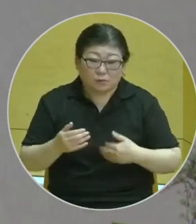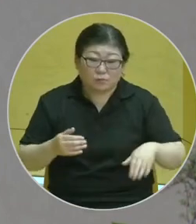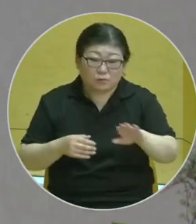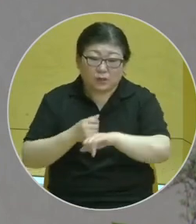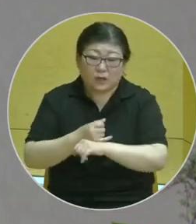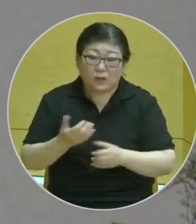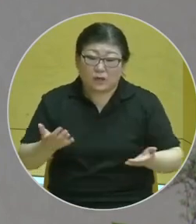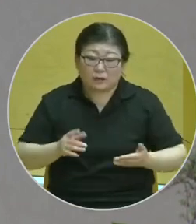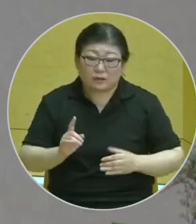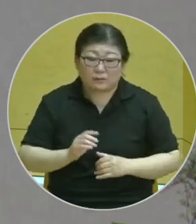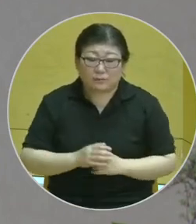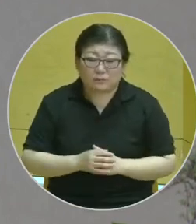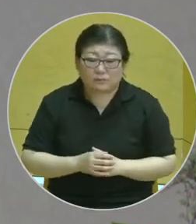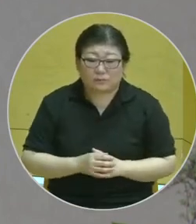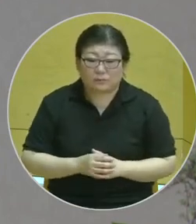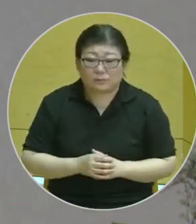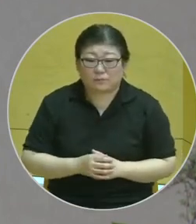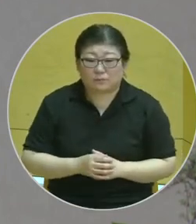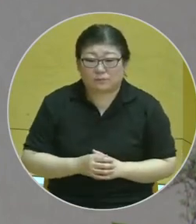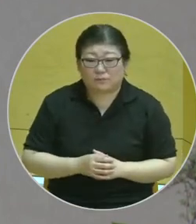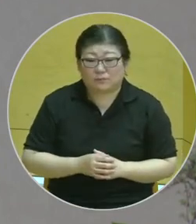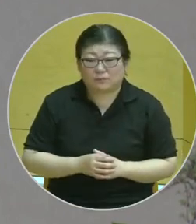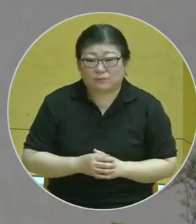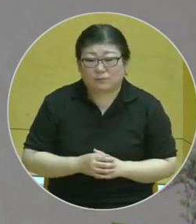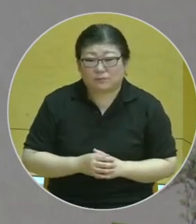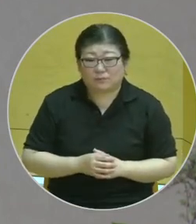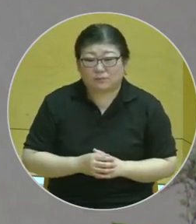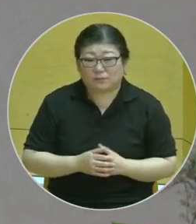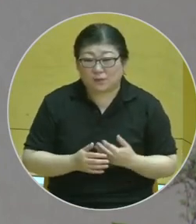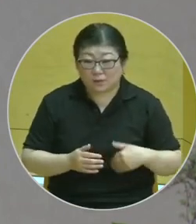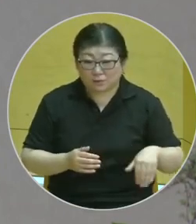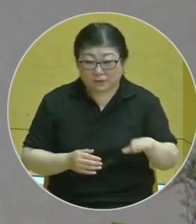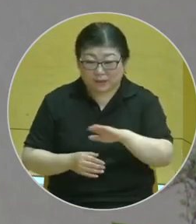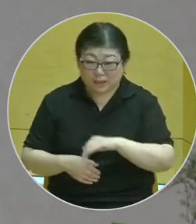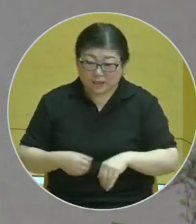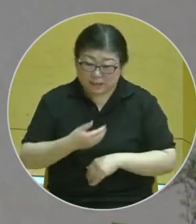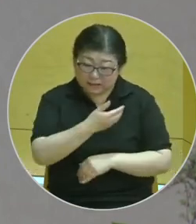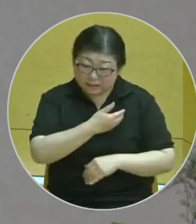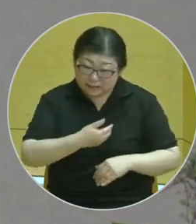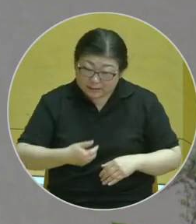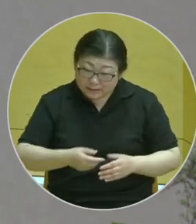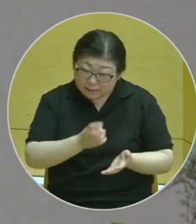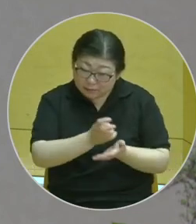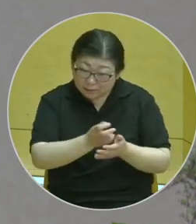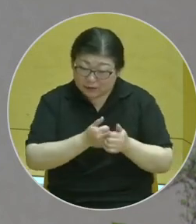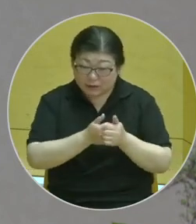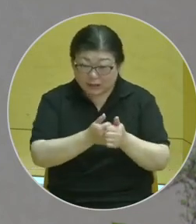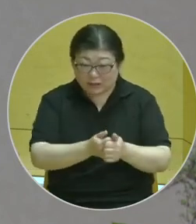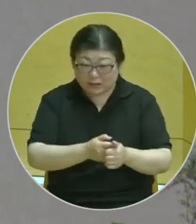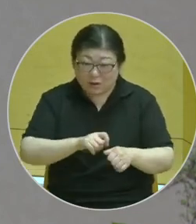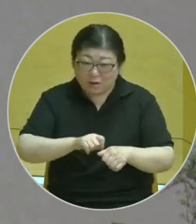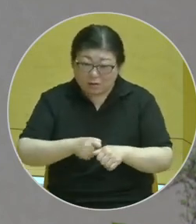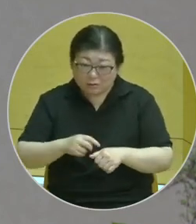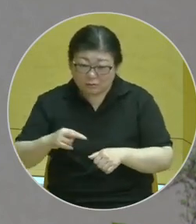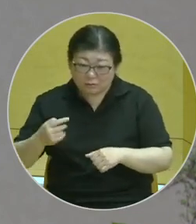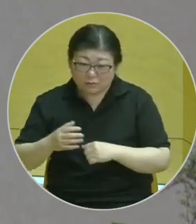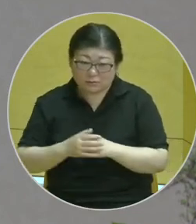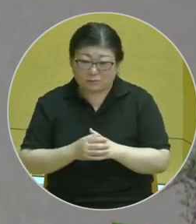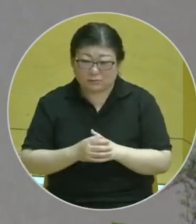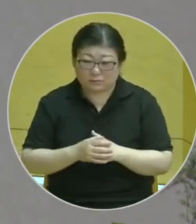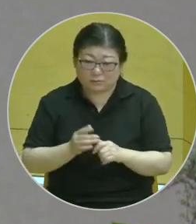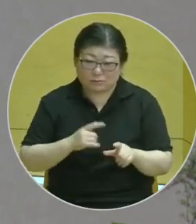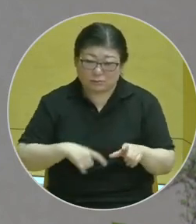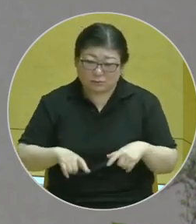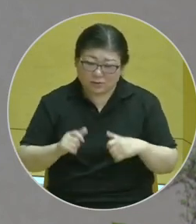우리 가야 될까요 우리가 제자 데메 도리를 따라서 억지로라도 우리가 더